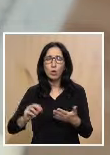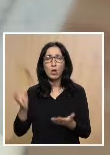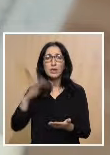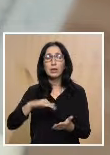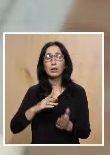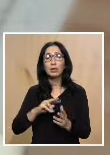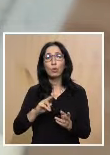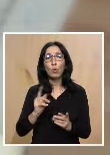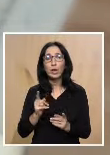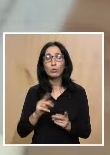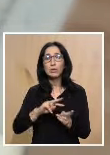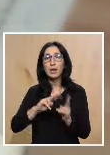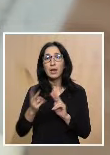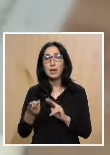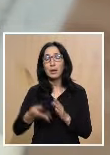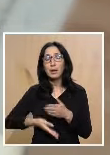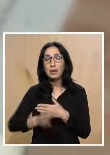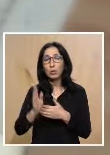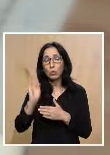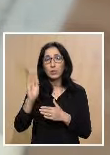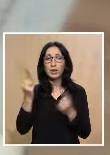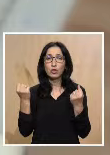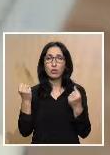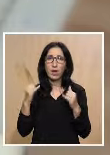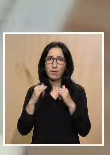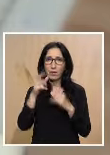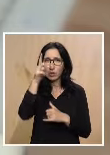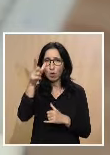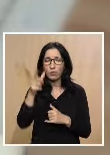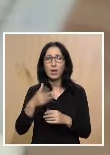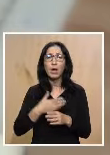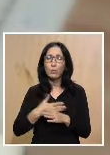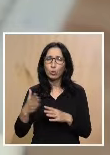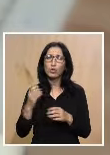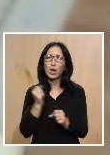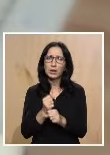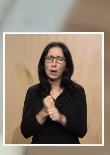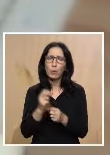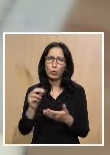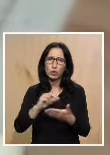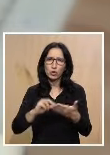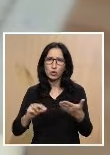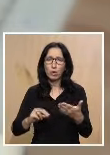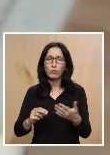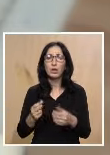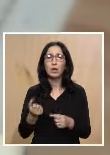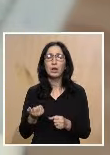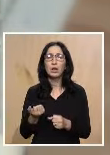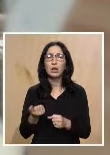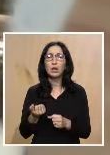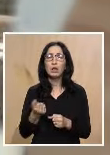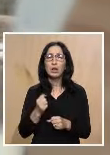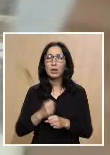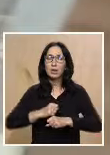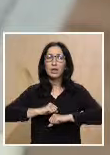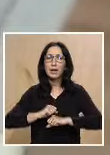което се мести и живее в София. Там продължава да бъде с чиновническа дейност, като работи в хранизнос и